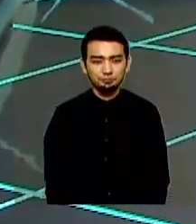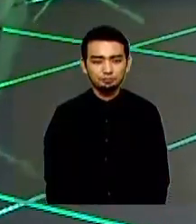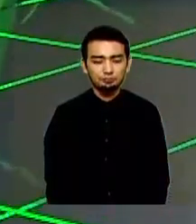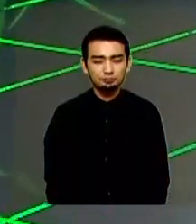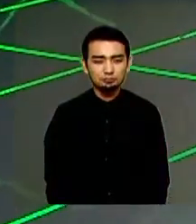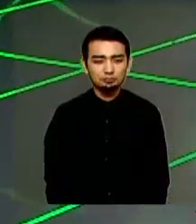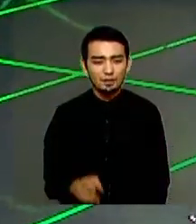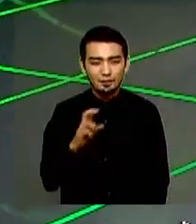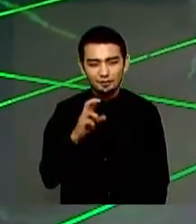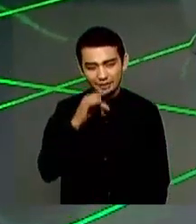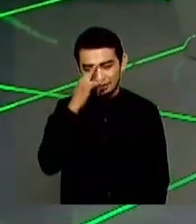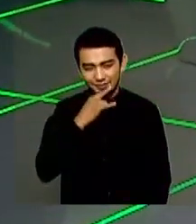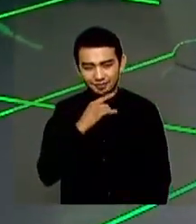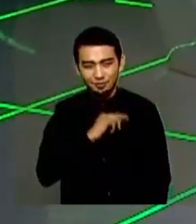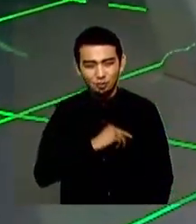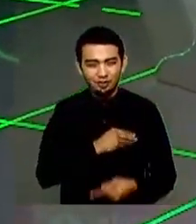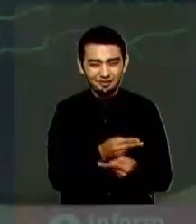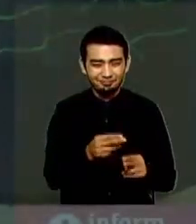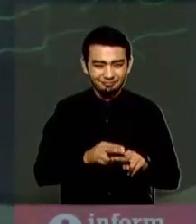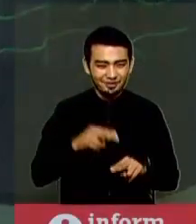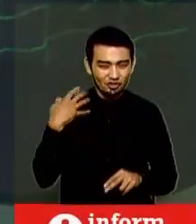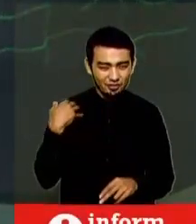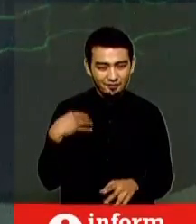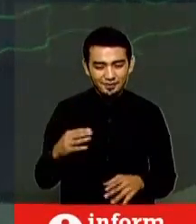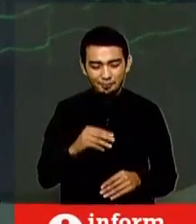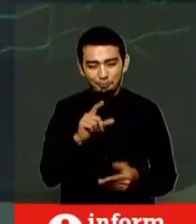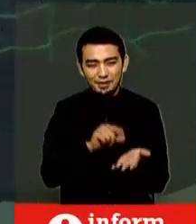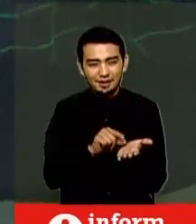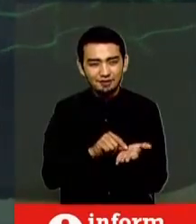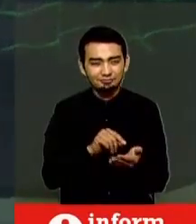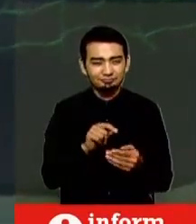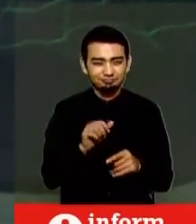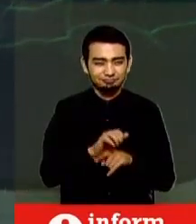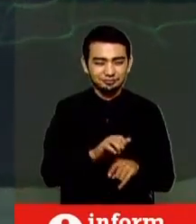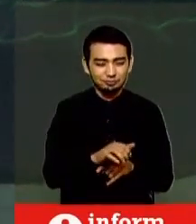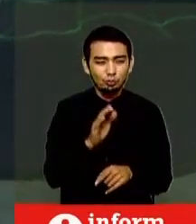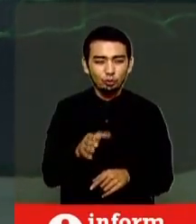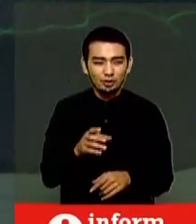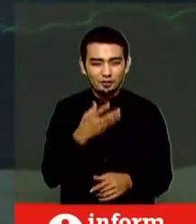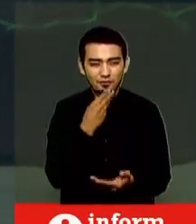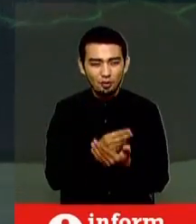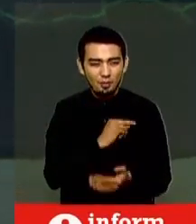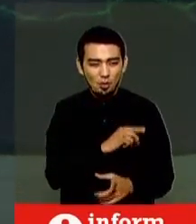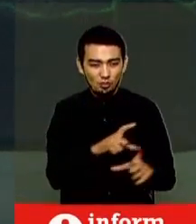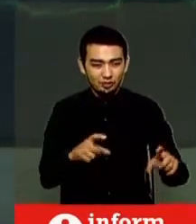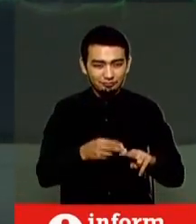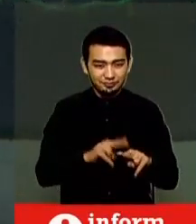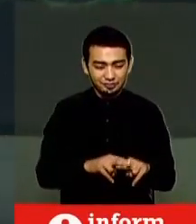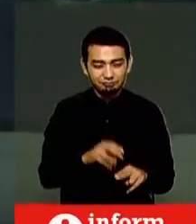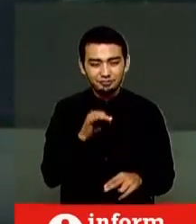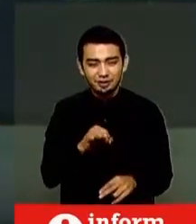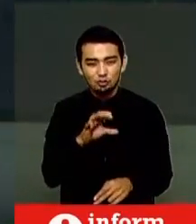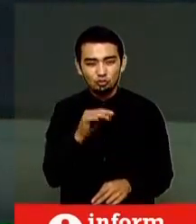С января казахстанские работодатели начнут вносить пенсионные отчисления за своих работников. Норма после принятия в стране